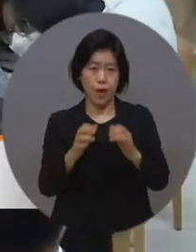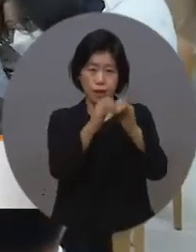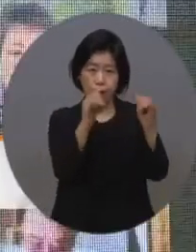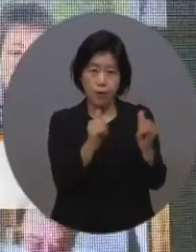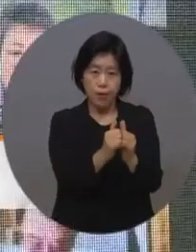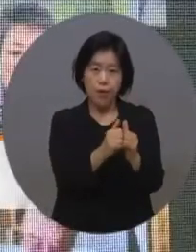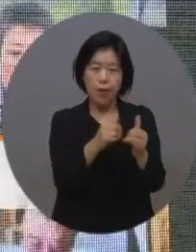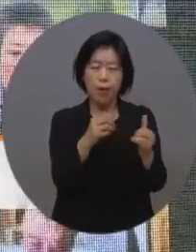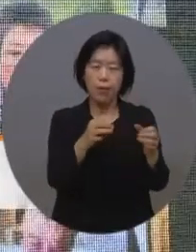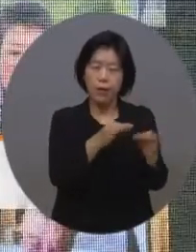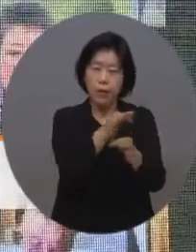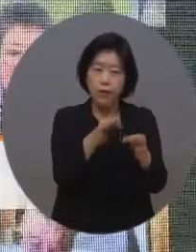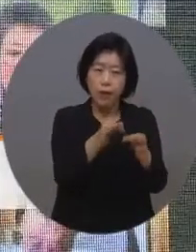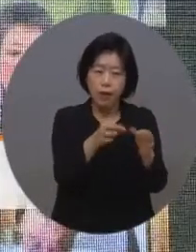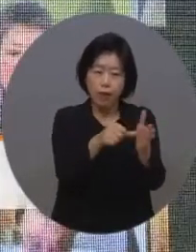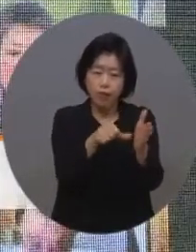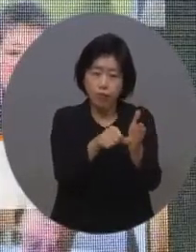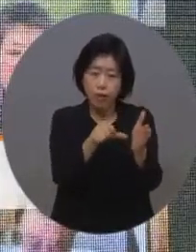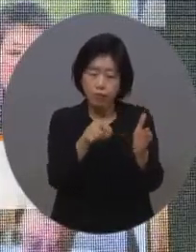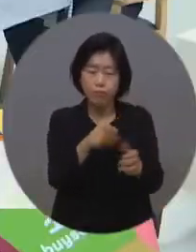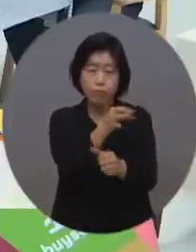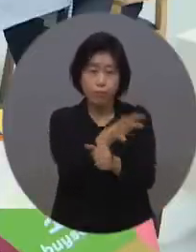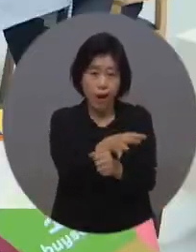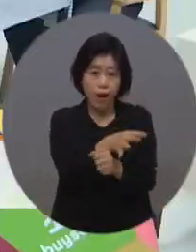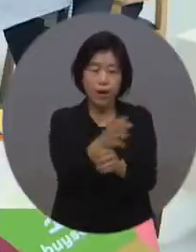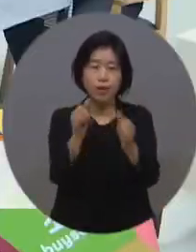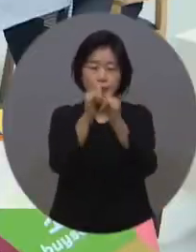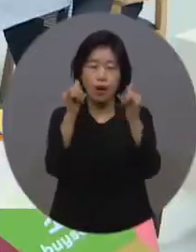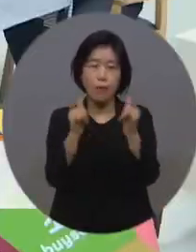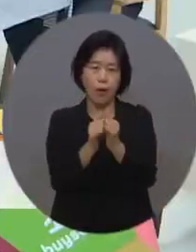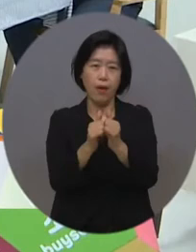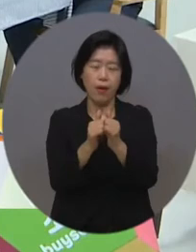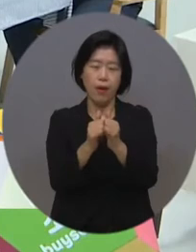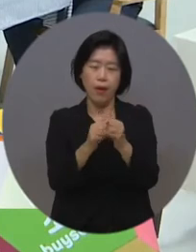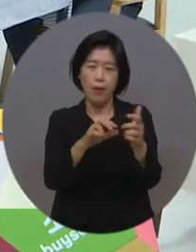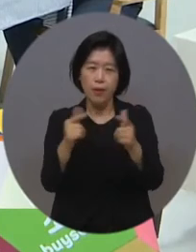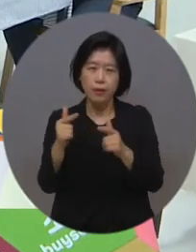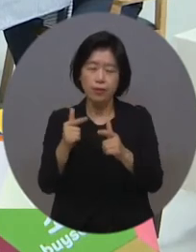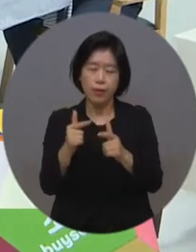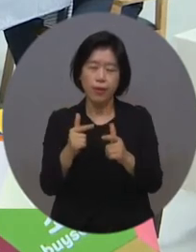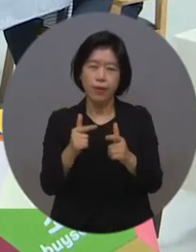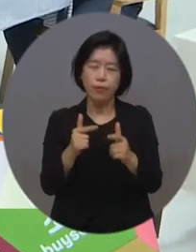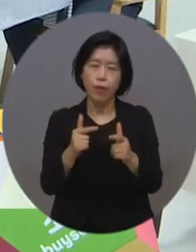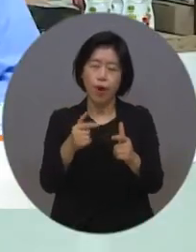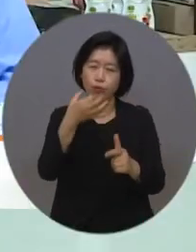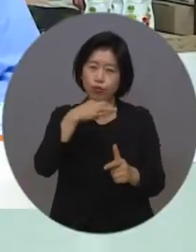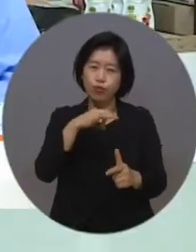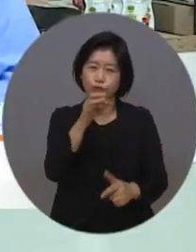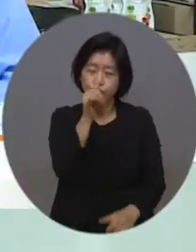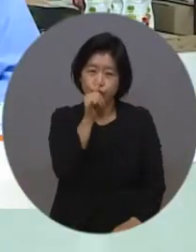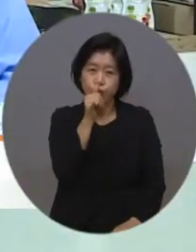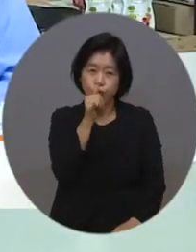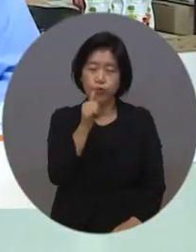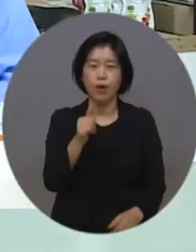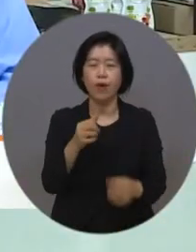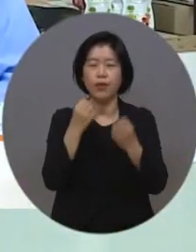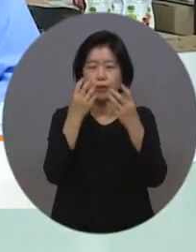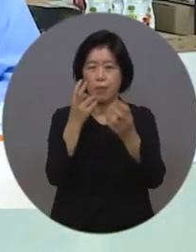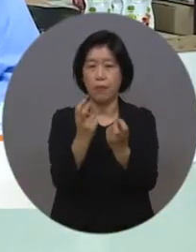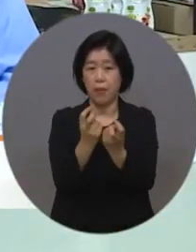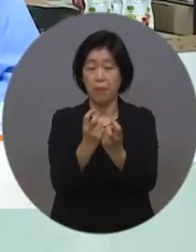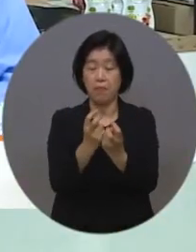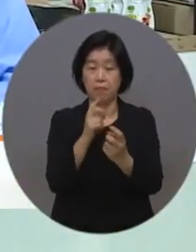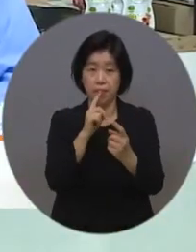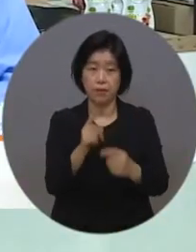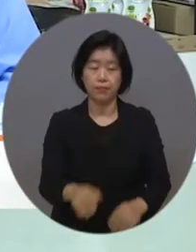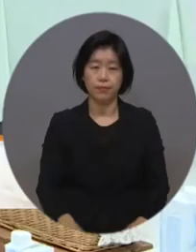구매해 상생 사회를 만드는 데 기여하는 새로운 소비 트렌드를 말합니다. 이날 간담회에는 허석 순천시장과